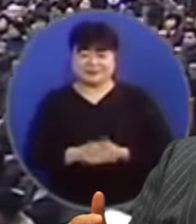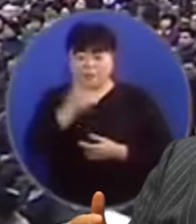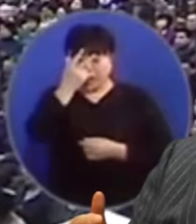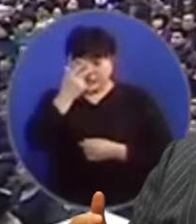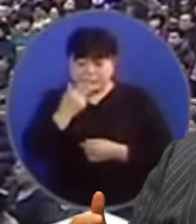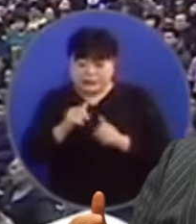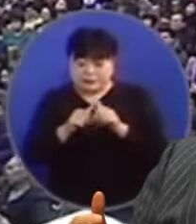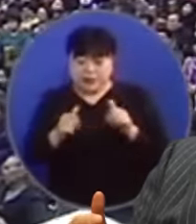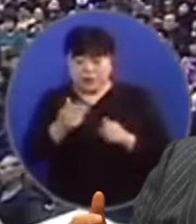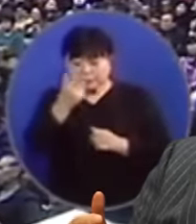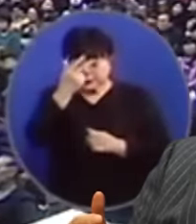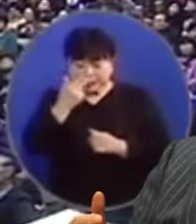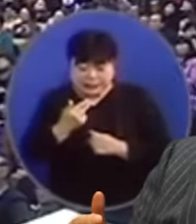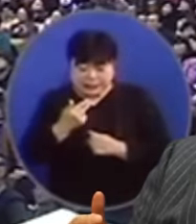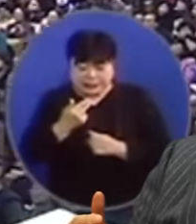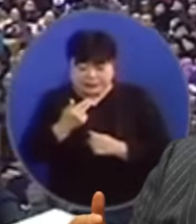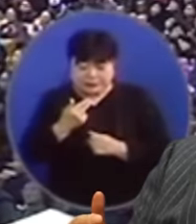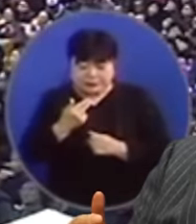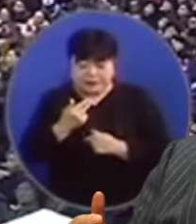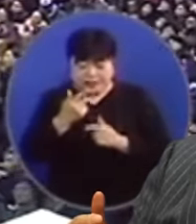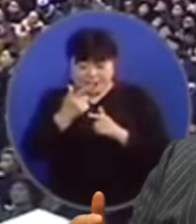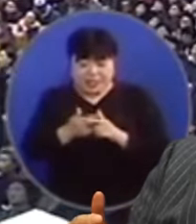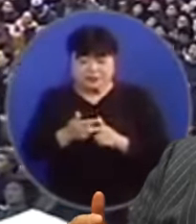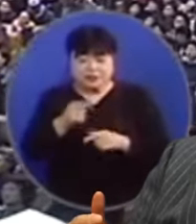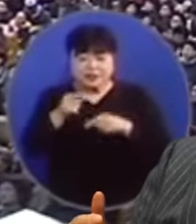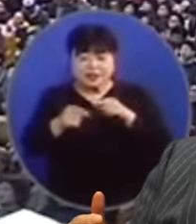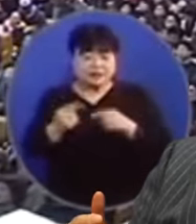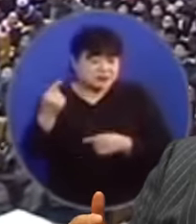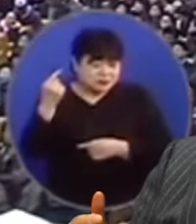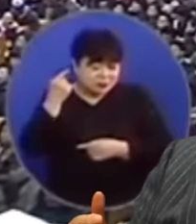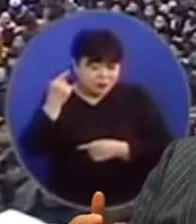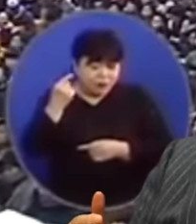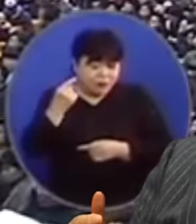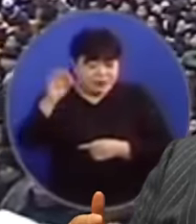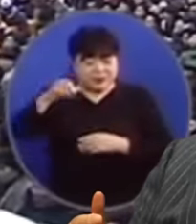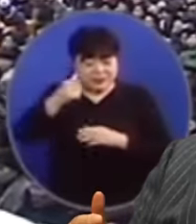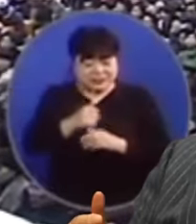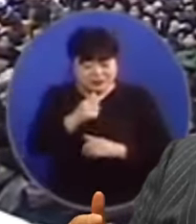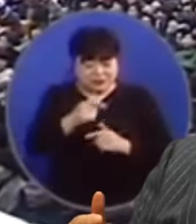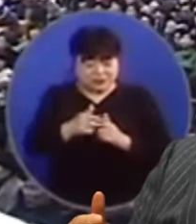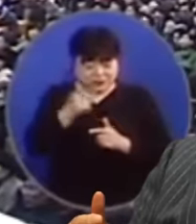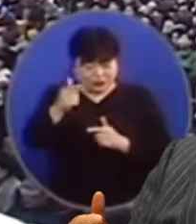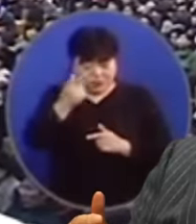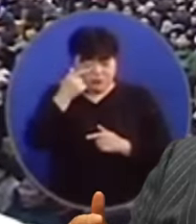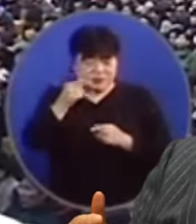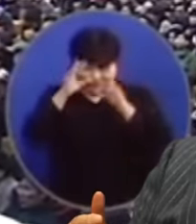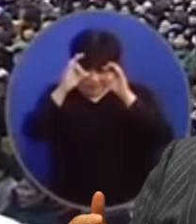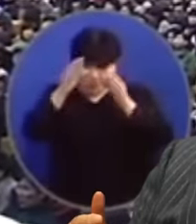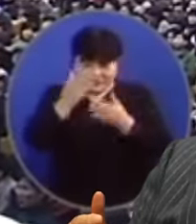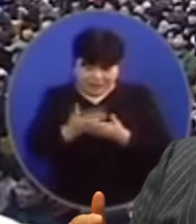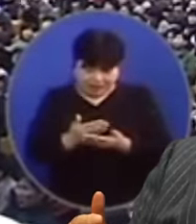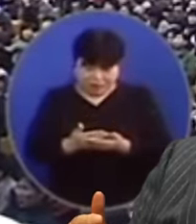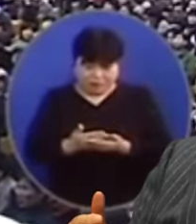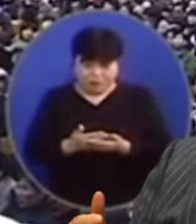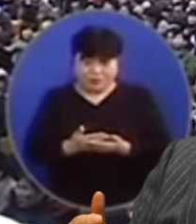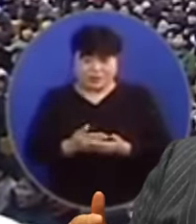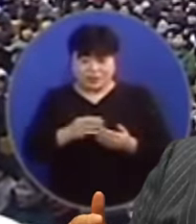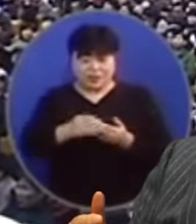바디메오가 장님이 되어서 예수님 지나가신을 듣고 다윗의 자손 예수여 나를 불쌍히 여기소서 하니까